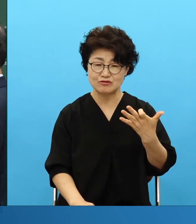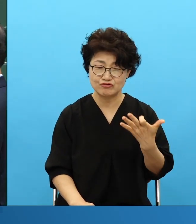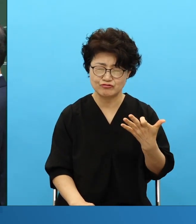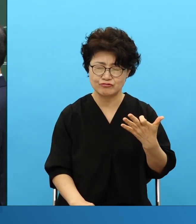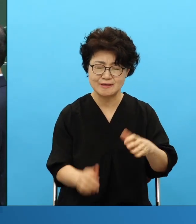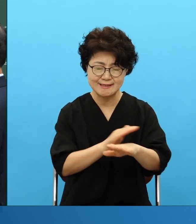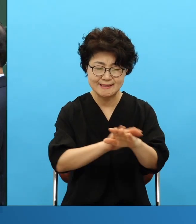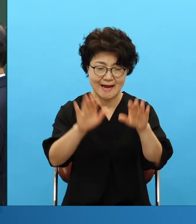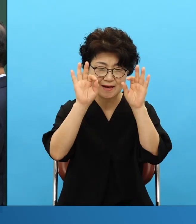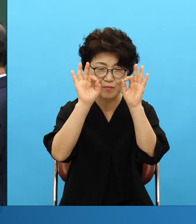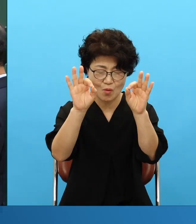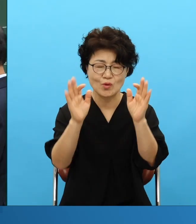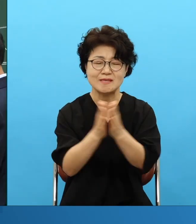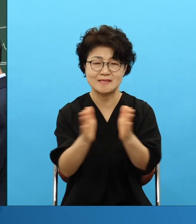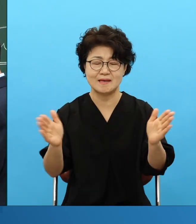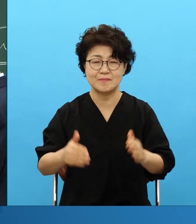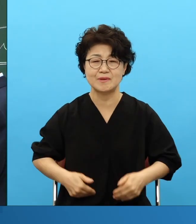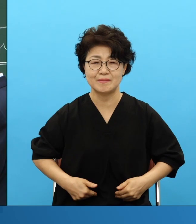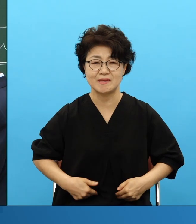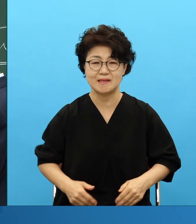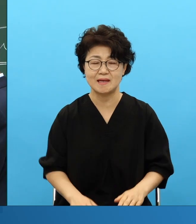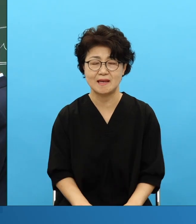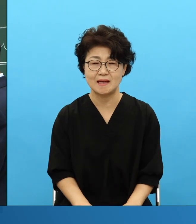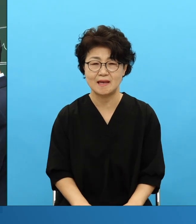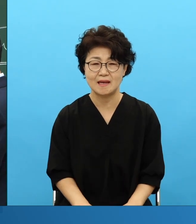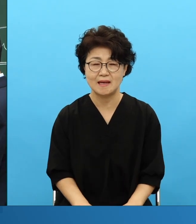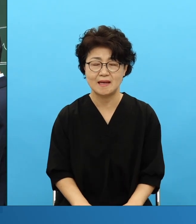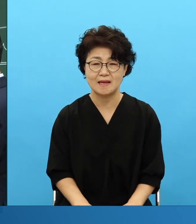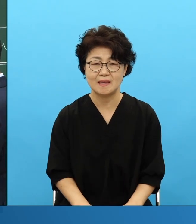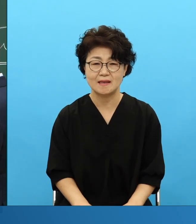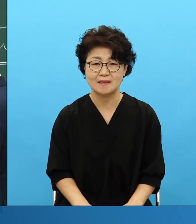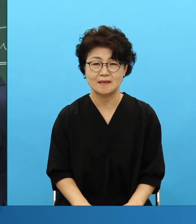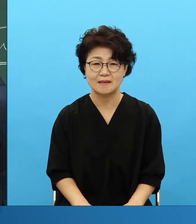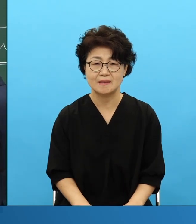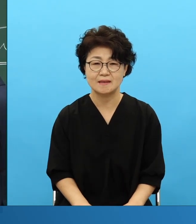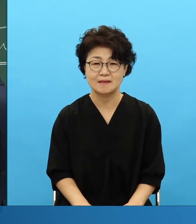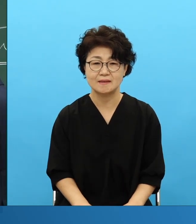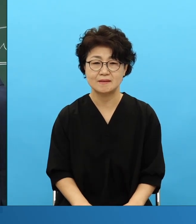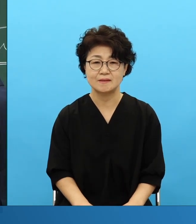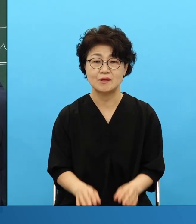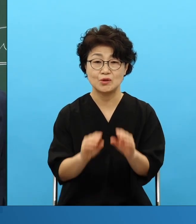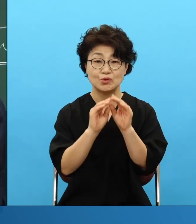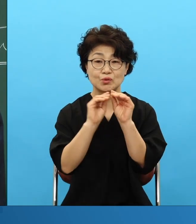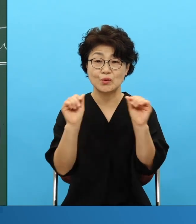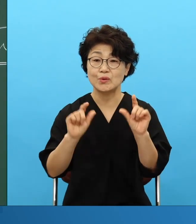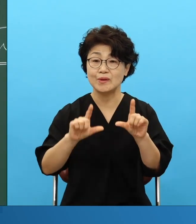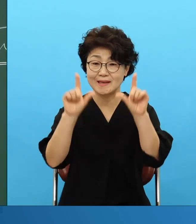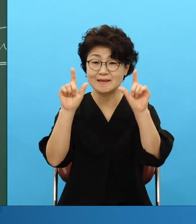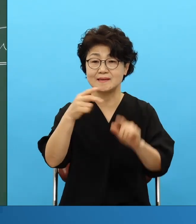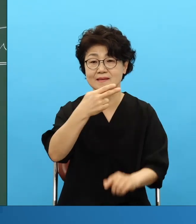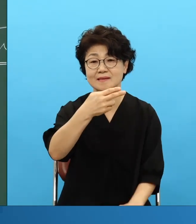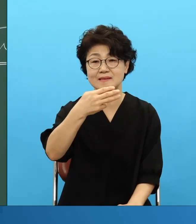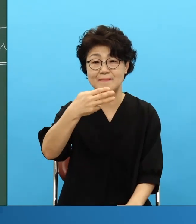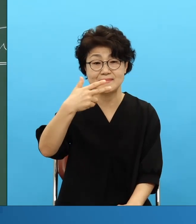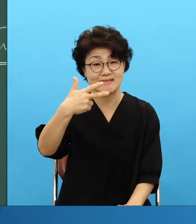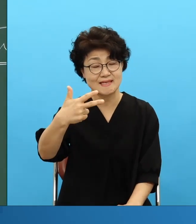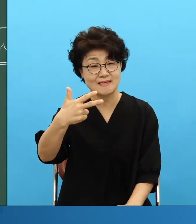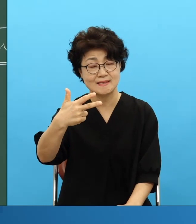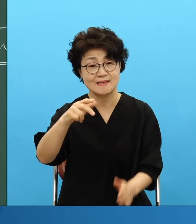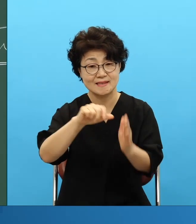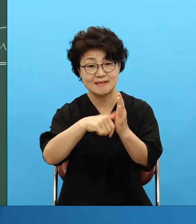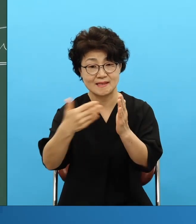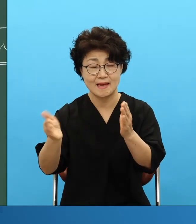Acts 13, 16, and 19. 네, 그리고 지금 토요일 날 왜 2, 3주 시도 왜 열어야 되느냐? 여러분의